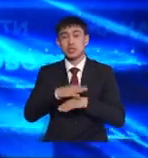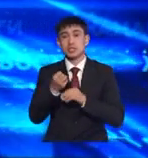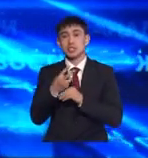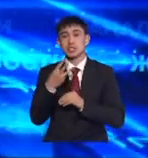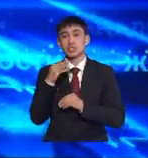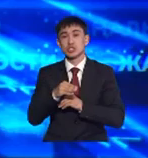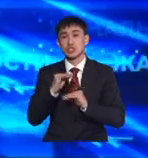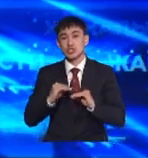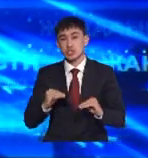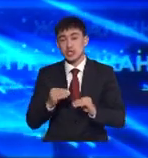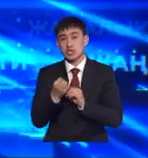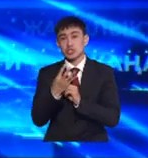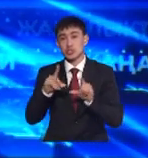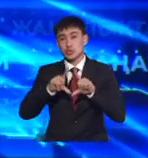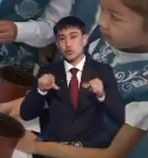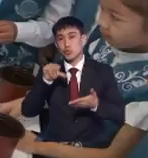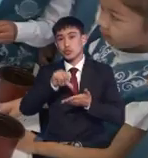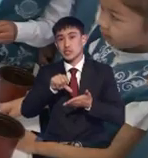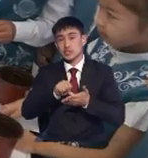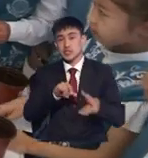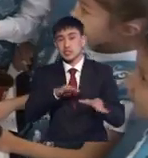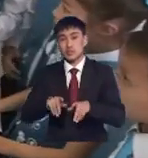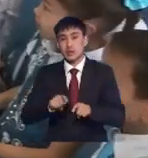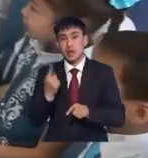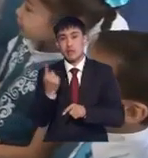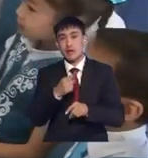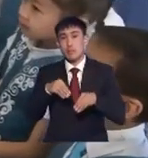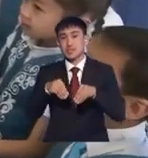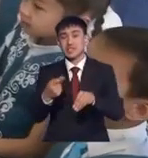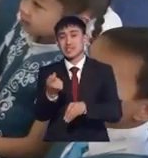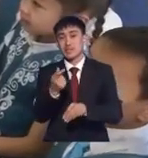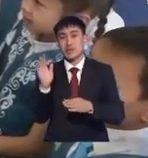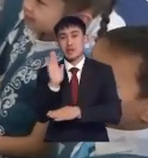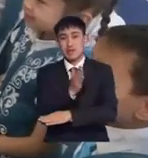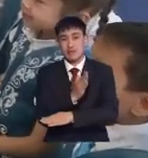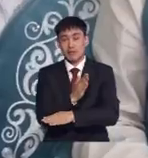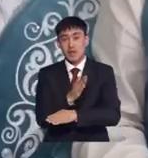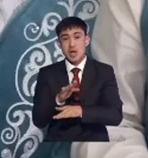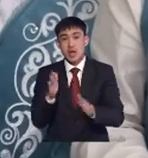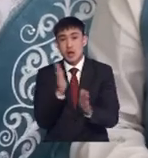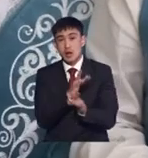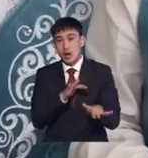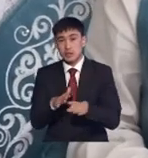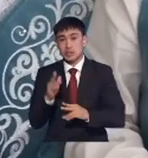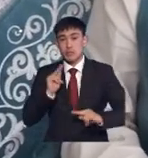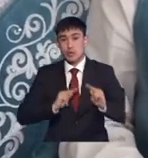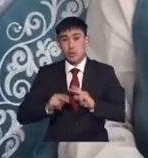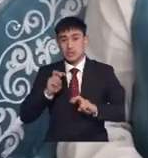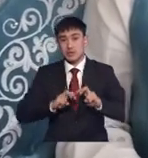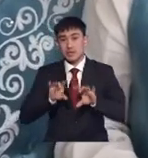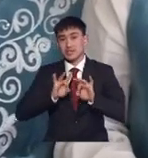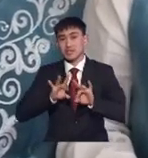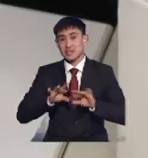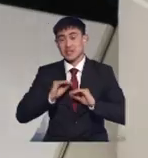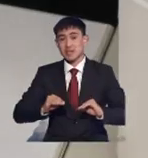тысяч учащихся из 14 школ приняли участие в церемонии одновременной посадки семян деревьев. В ходе экоакции педагог-исследователь